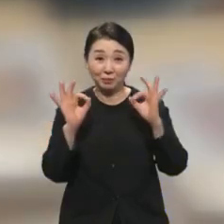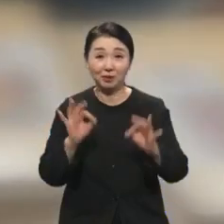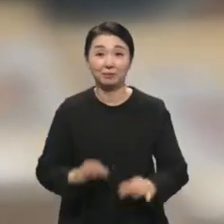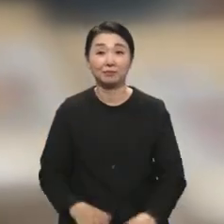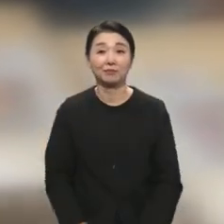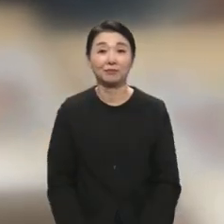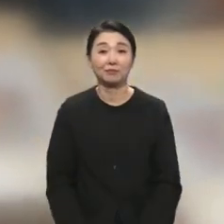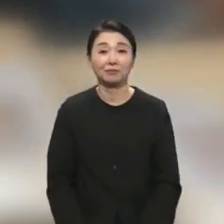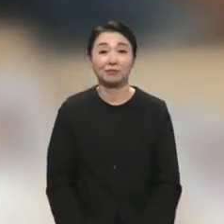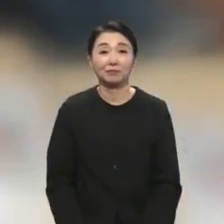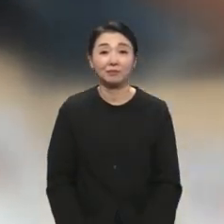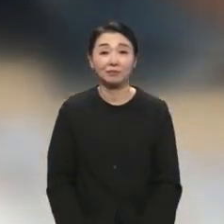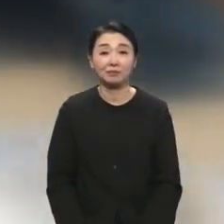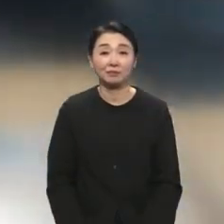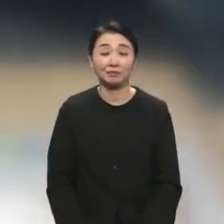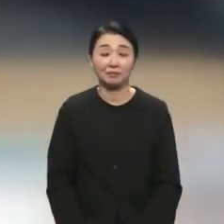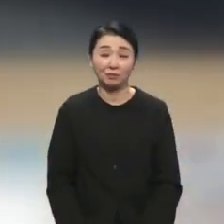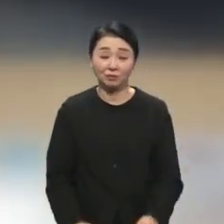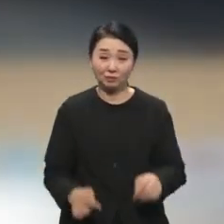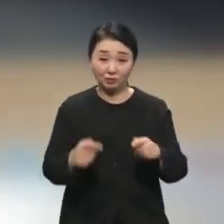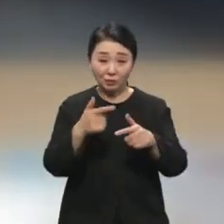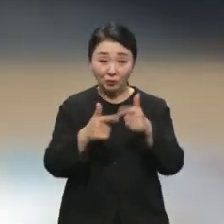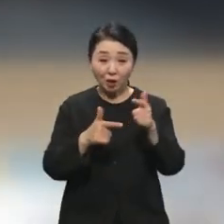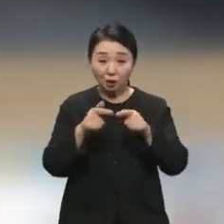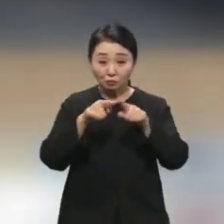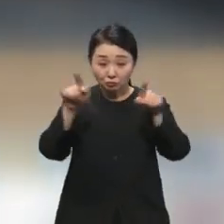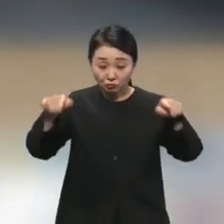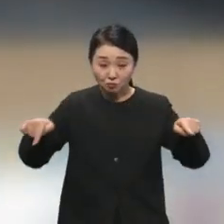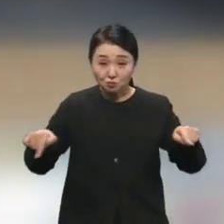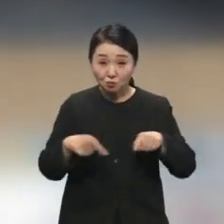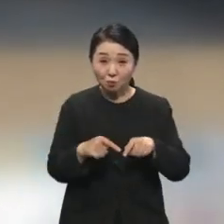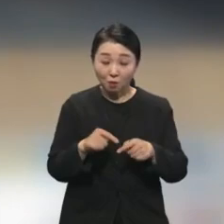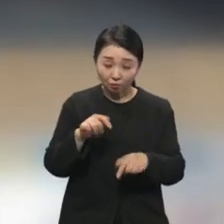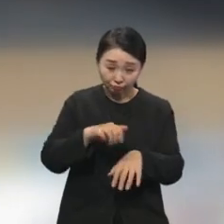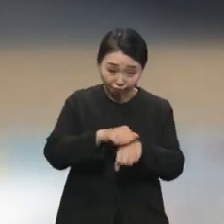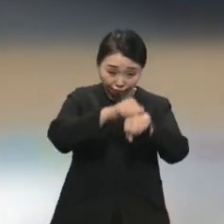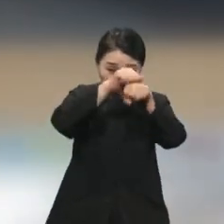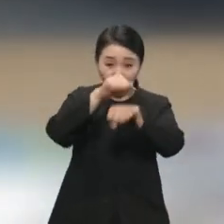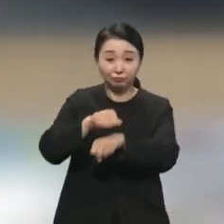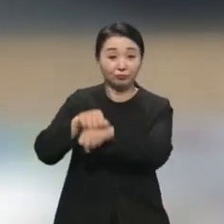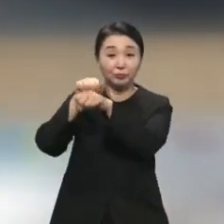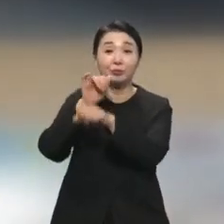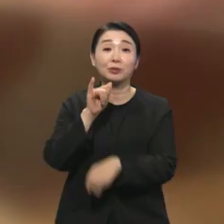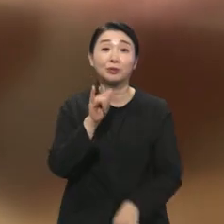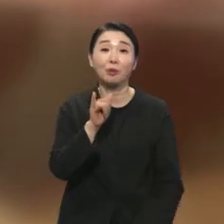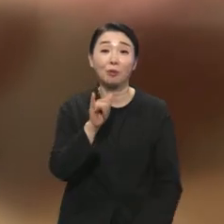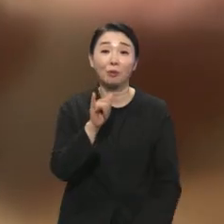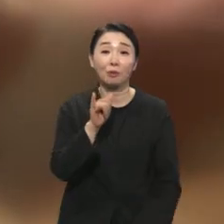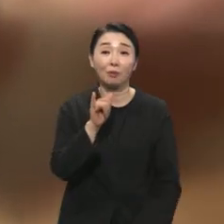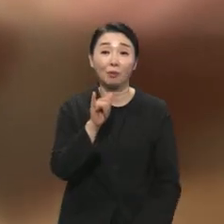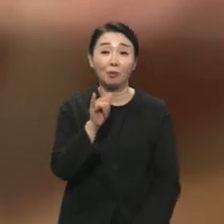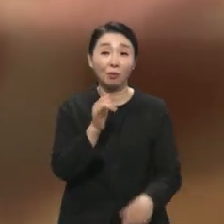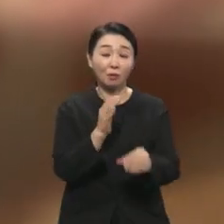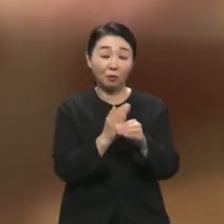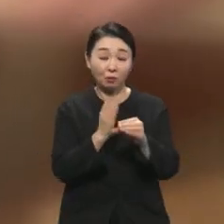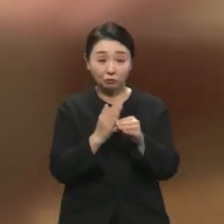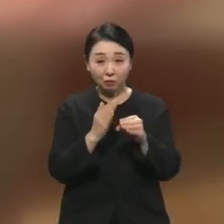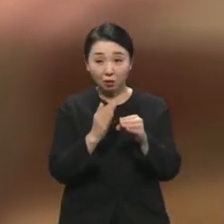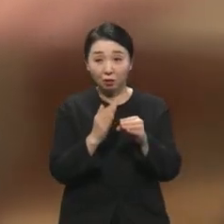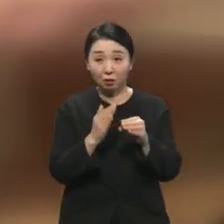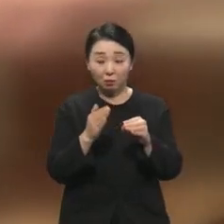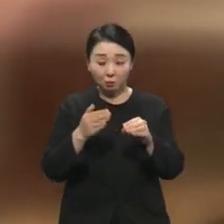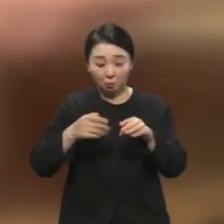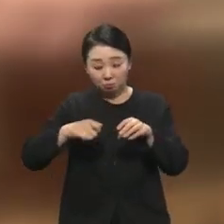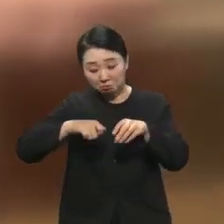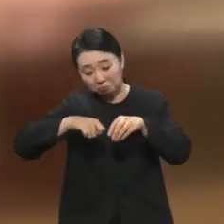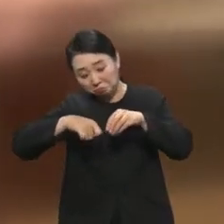할까요 자 반질반질한 나무도마 뭐 한 수백개 정도가 쌓여 있는데 보면 가운데를 전기톱 같은